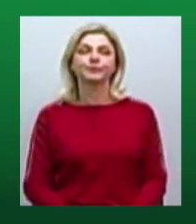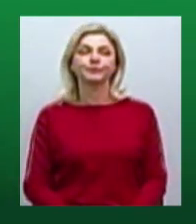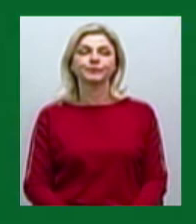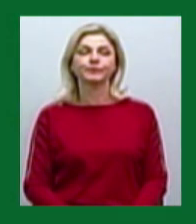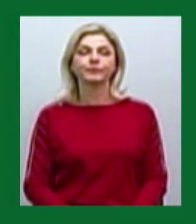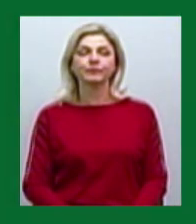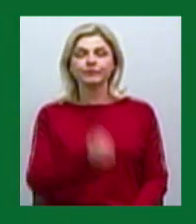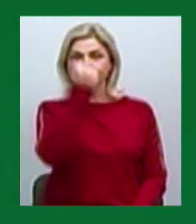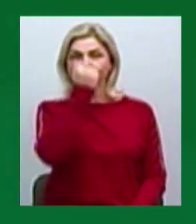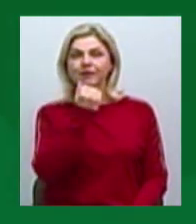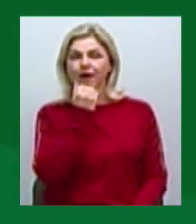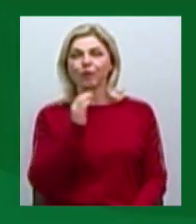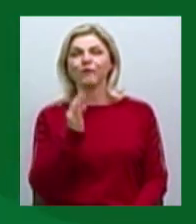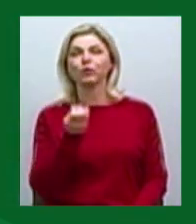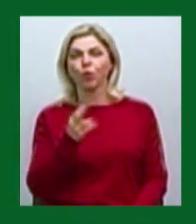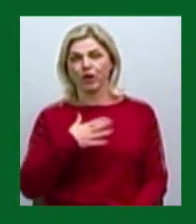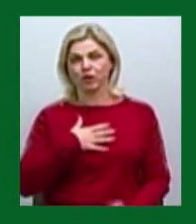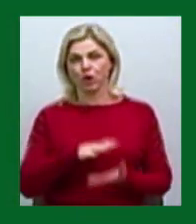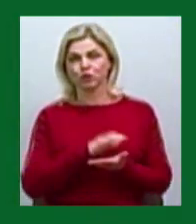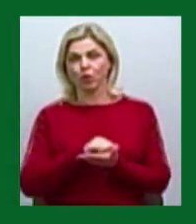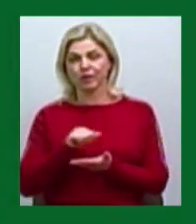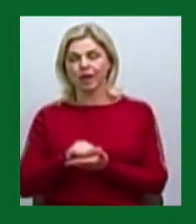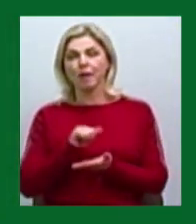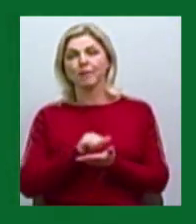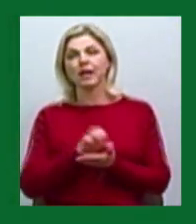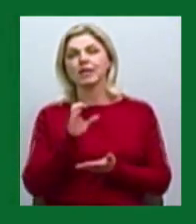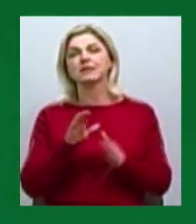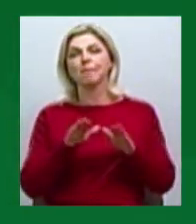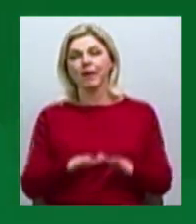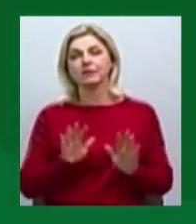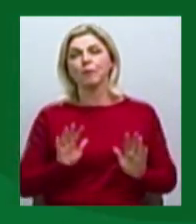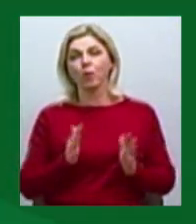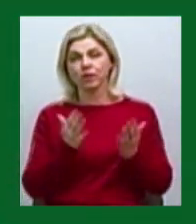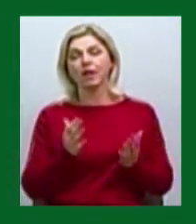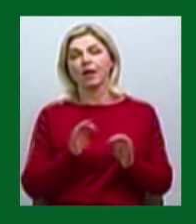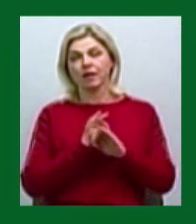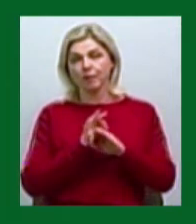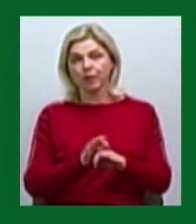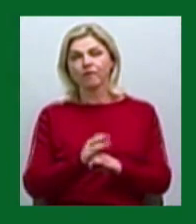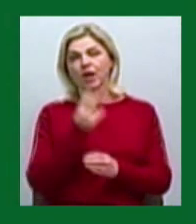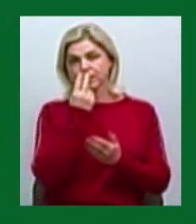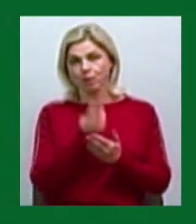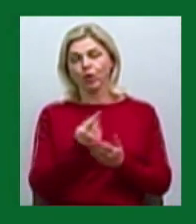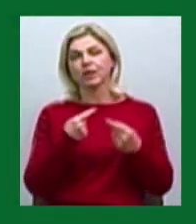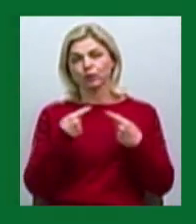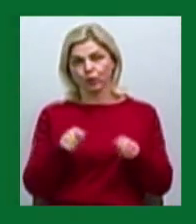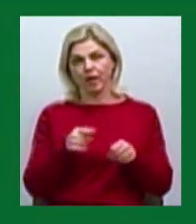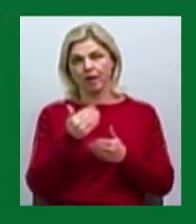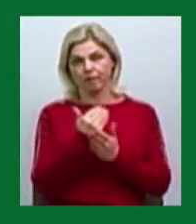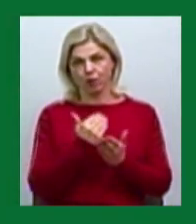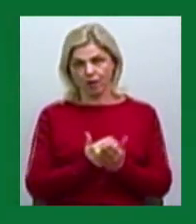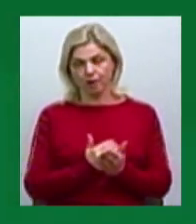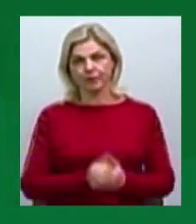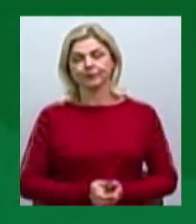Катерино? Дякую, Вікторія. А матеріал з місця події дивіться вже у наступних випусках. Сьогодні під час